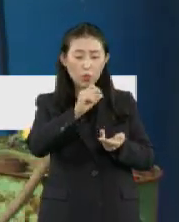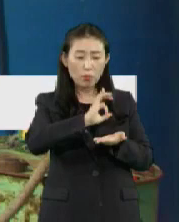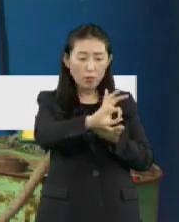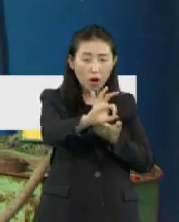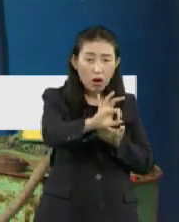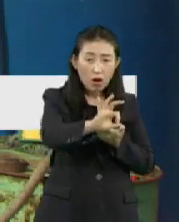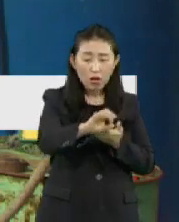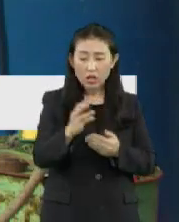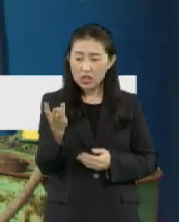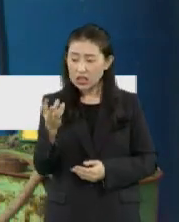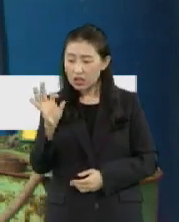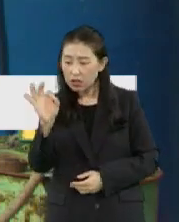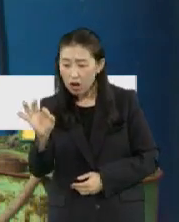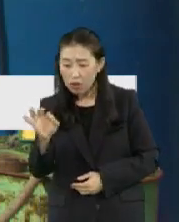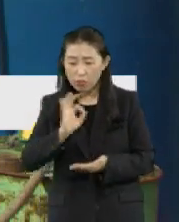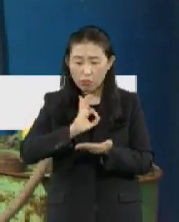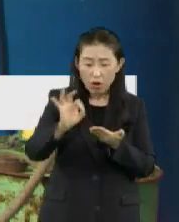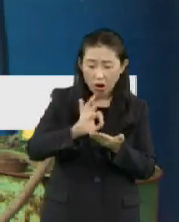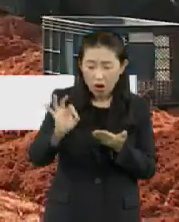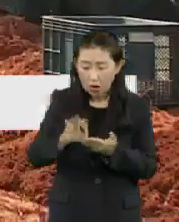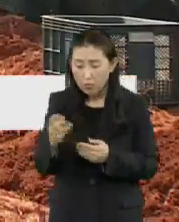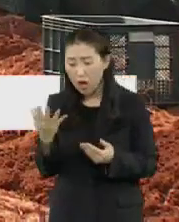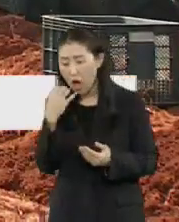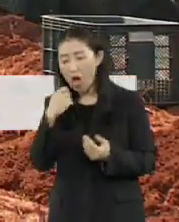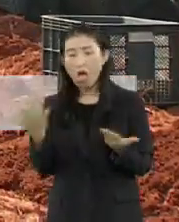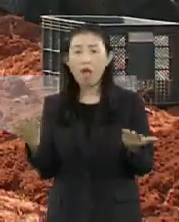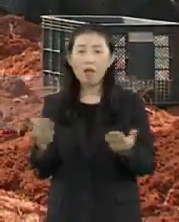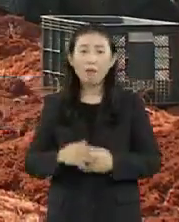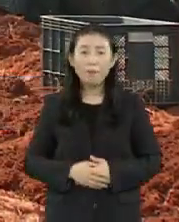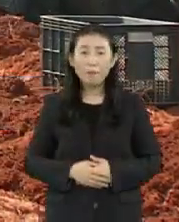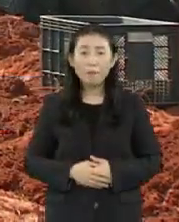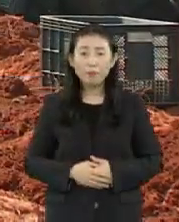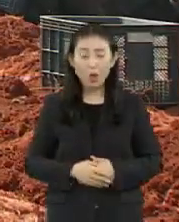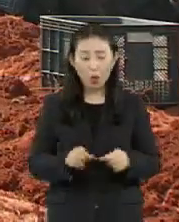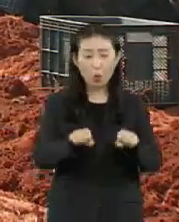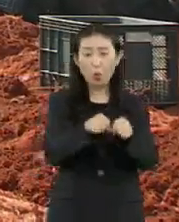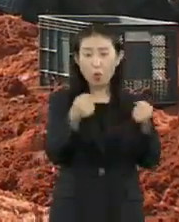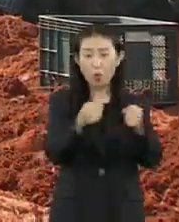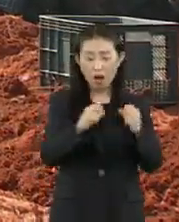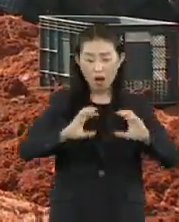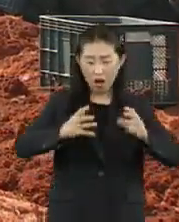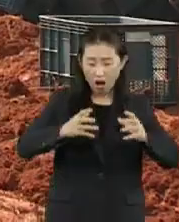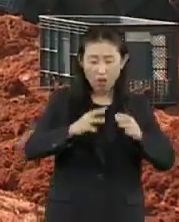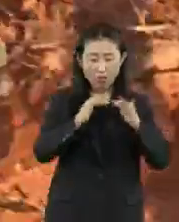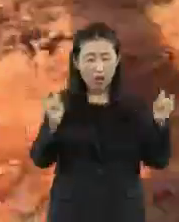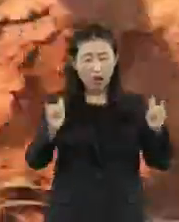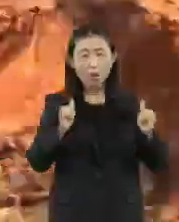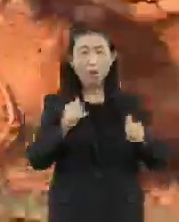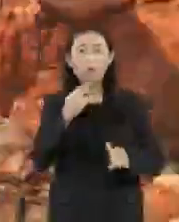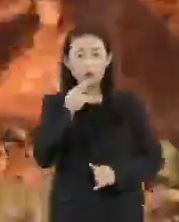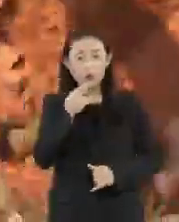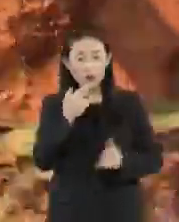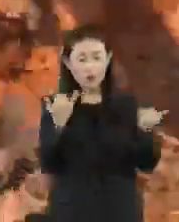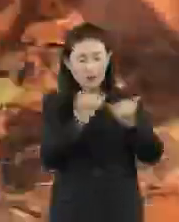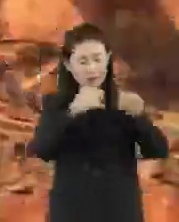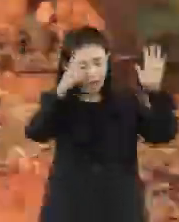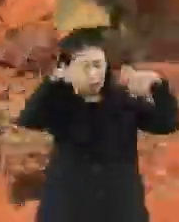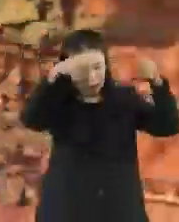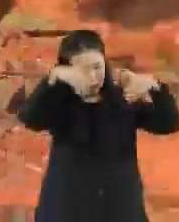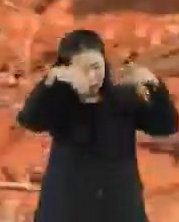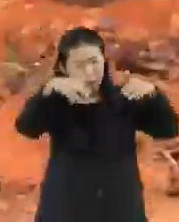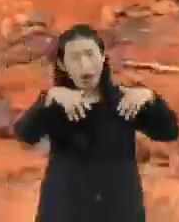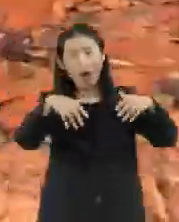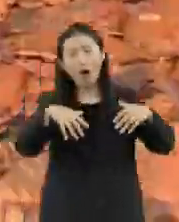신입구 종잣대라든가 이런 건 하나도 없어지는 거지. 이 농민은 고구마를 캘 일손이 없어 멀리 친척들까지